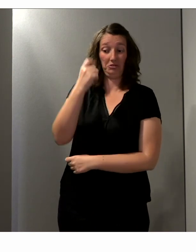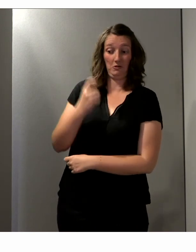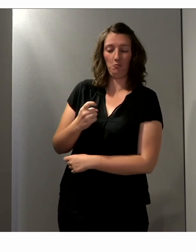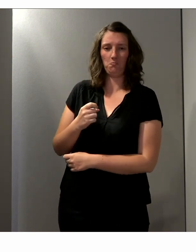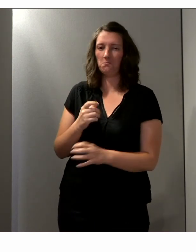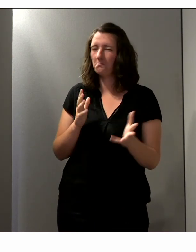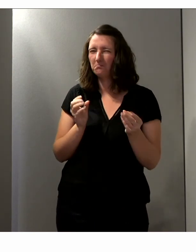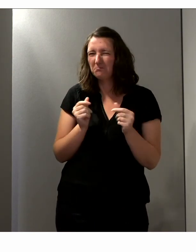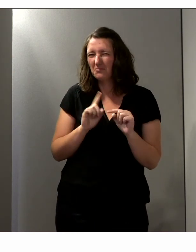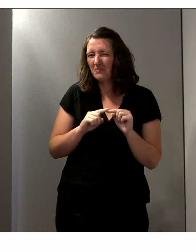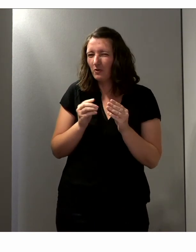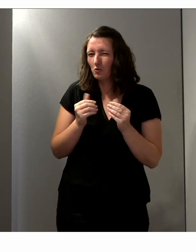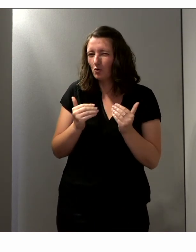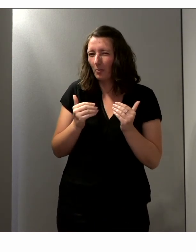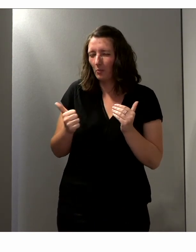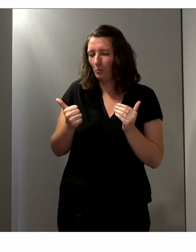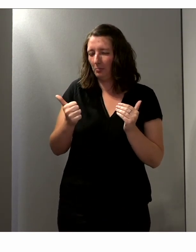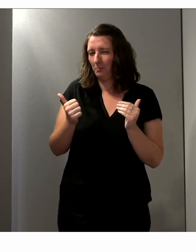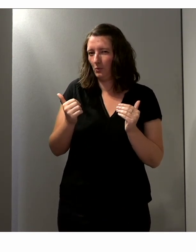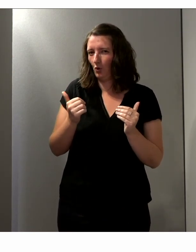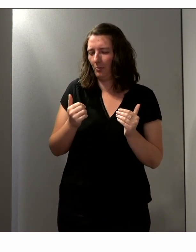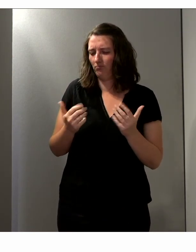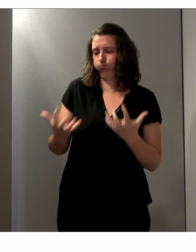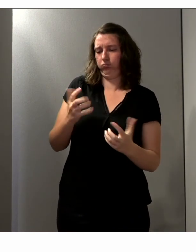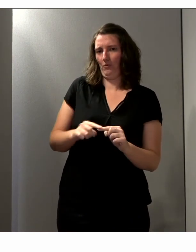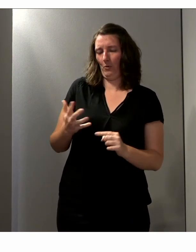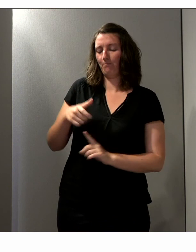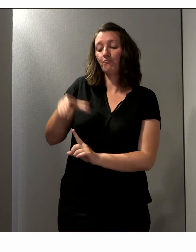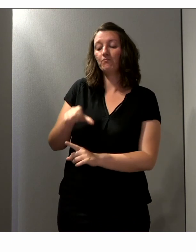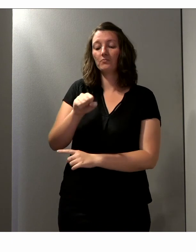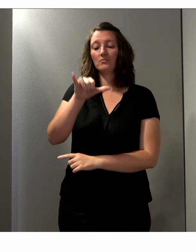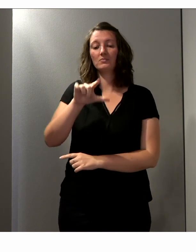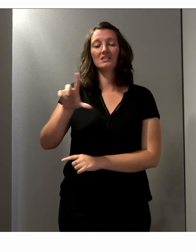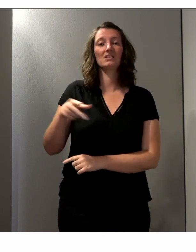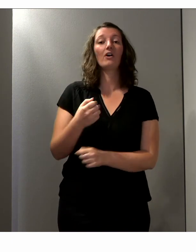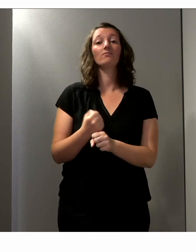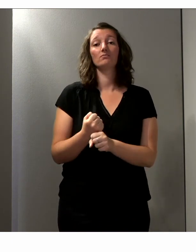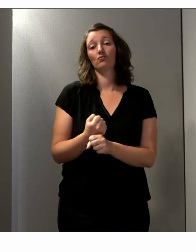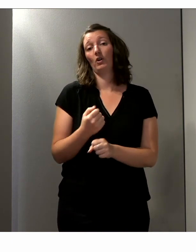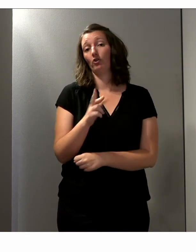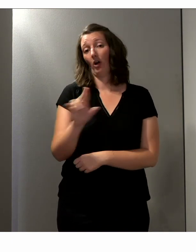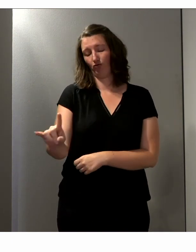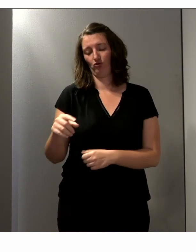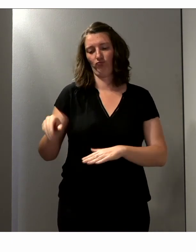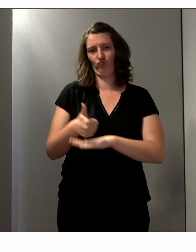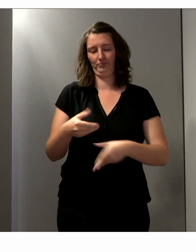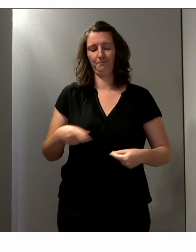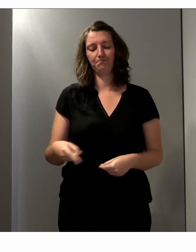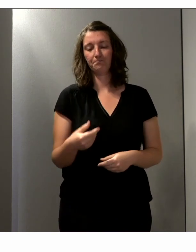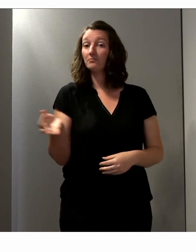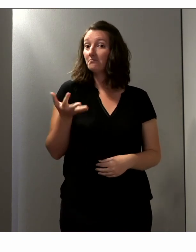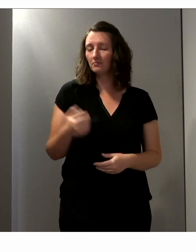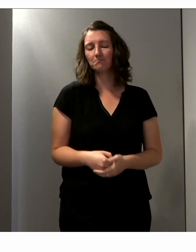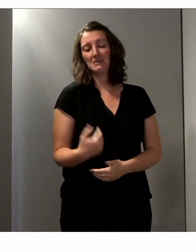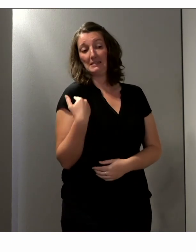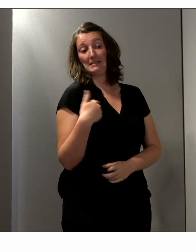quelque chose. Il me souligne quand même ce fait. Sylvain, qui est donc directeur des ressources humaines, qui me dit « Je viens de recruter un